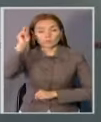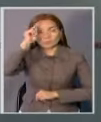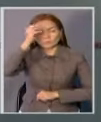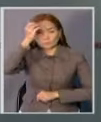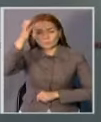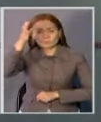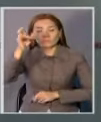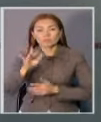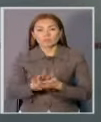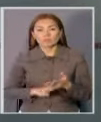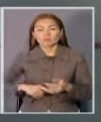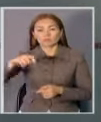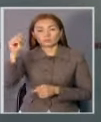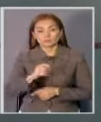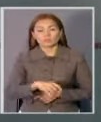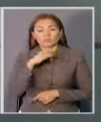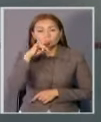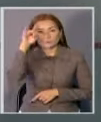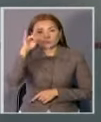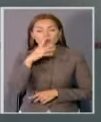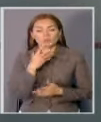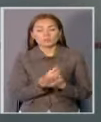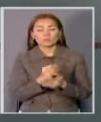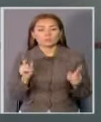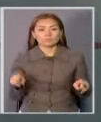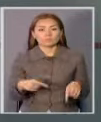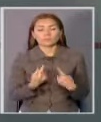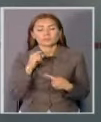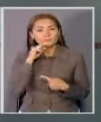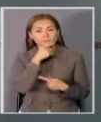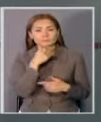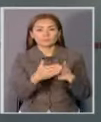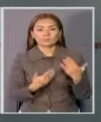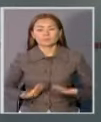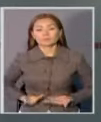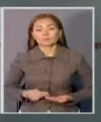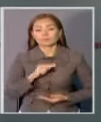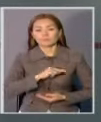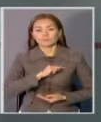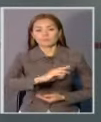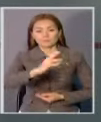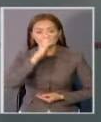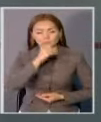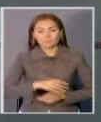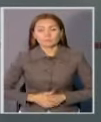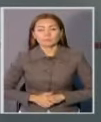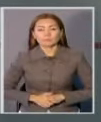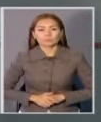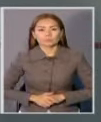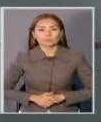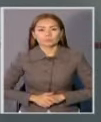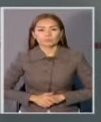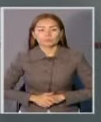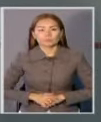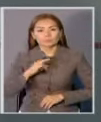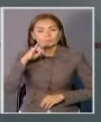Америку за американским образованием, за английским языком, за американским опытом работы, чтобы они уже с этим бэкграундом